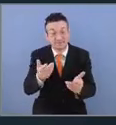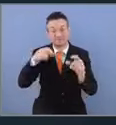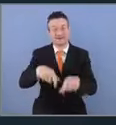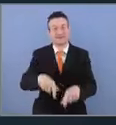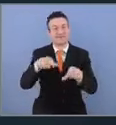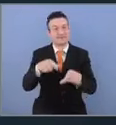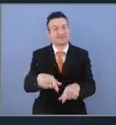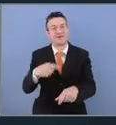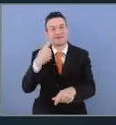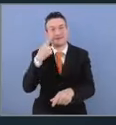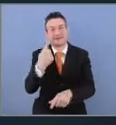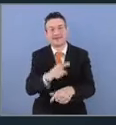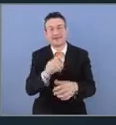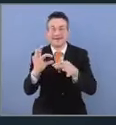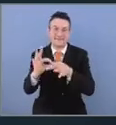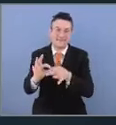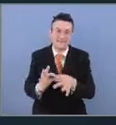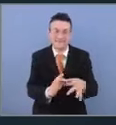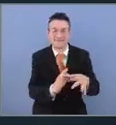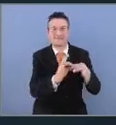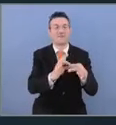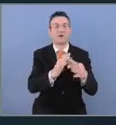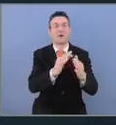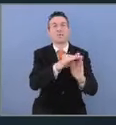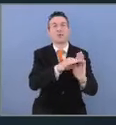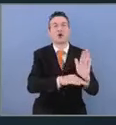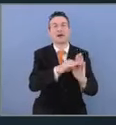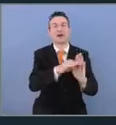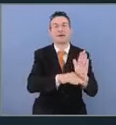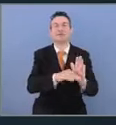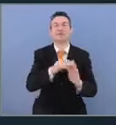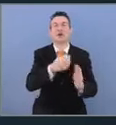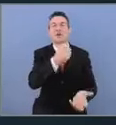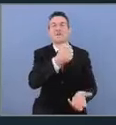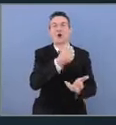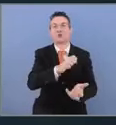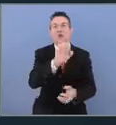e trasversale a tutta la programmazione dei fondi europei, a tutte le tematiche poi che